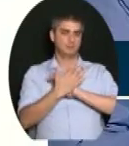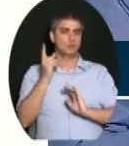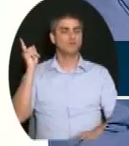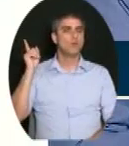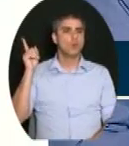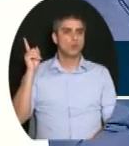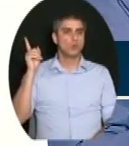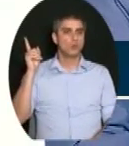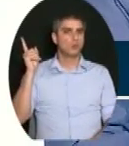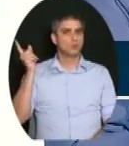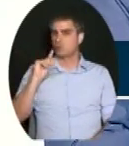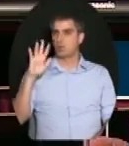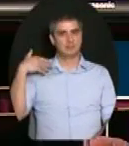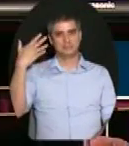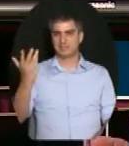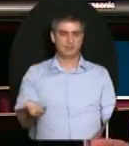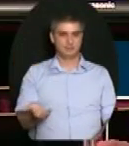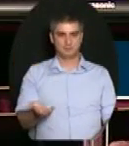והוא לא יהיה